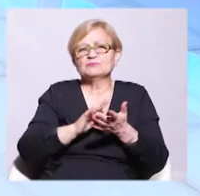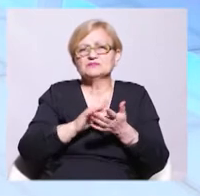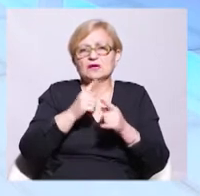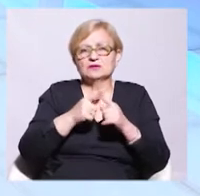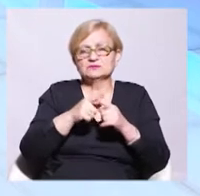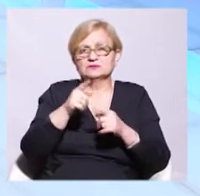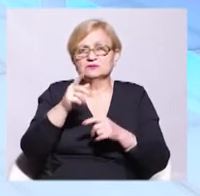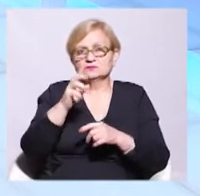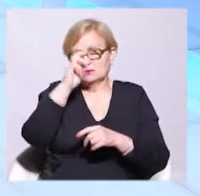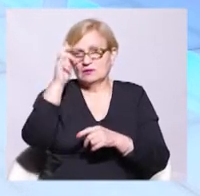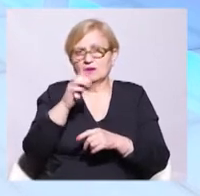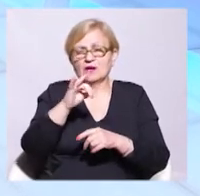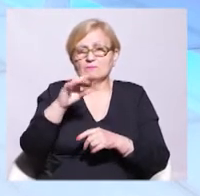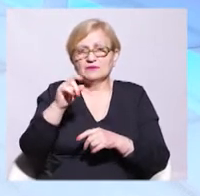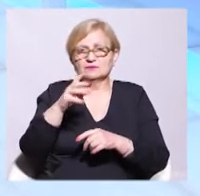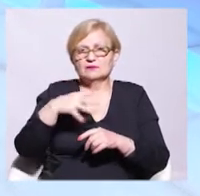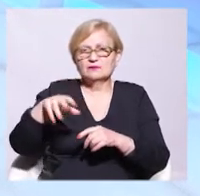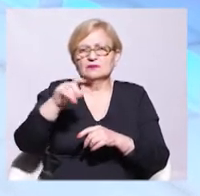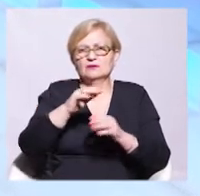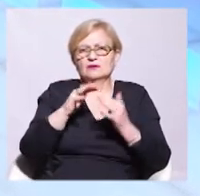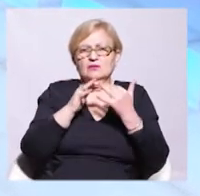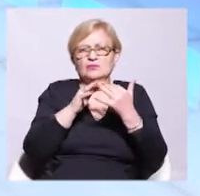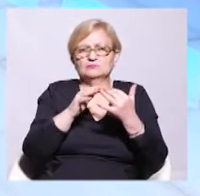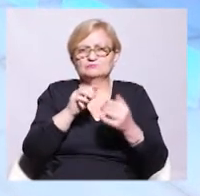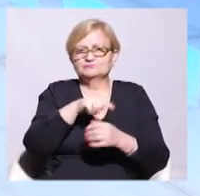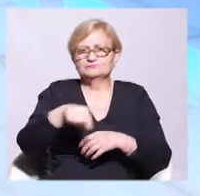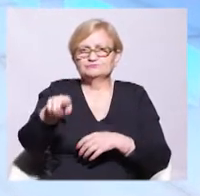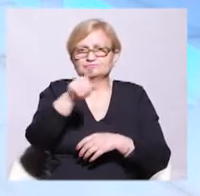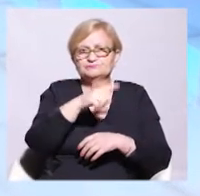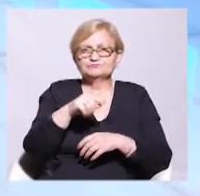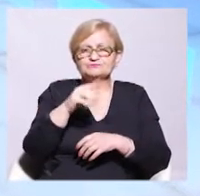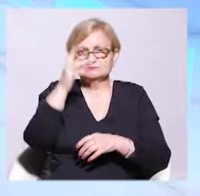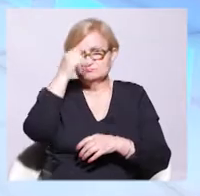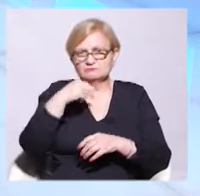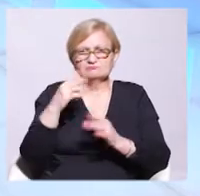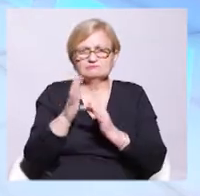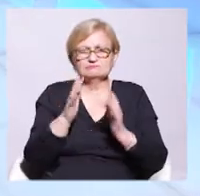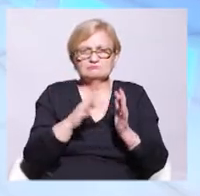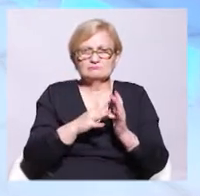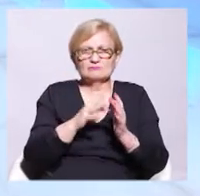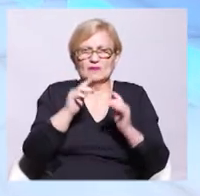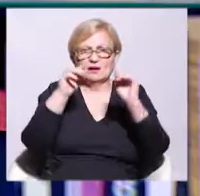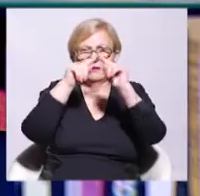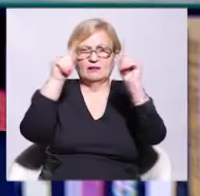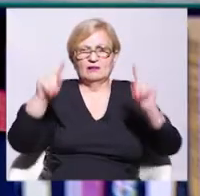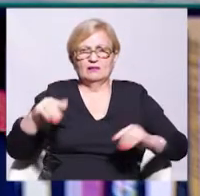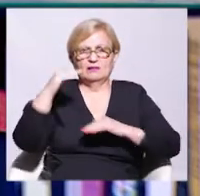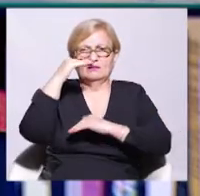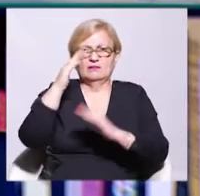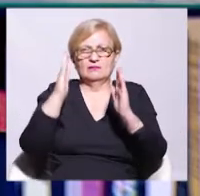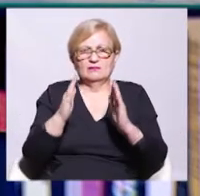თეოფილე საყოველთაო ბრძოლას უცხადებს ხატებსა და არწმუნებს ქრისტიანებს, რომ ხატის წინ